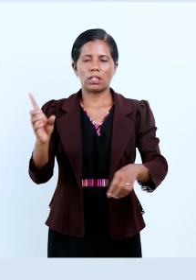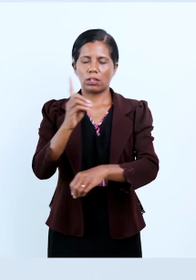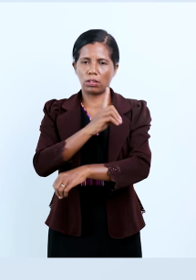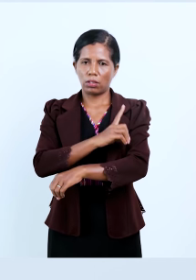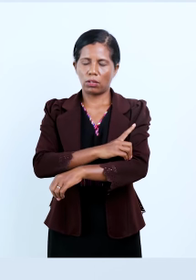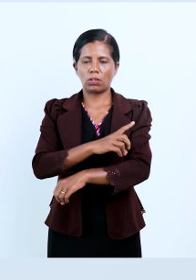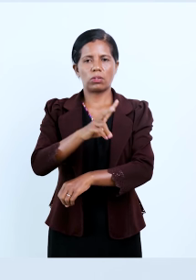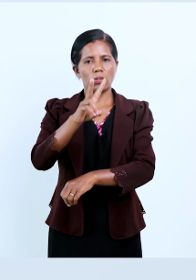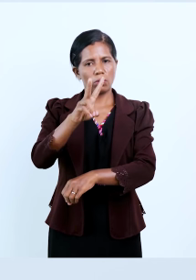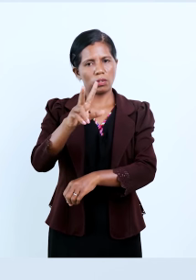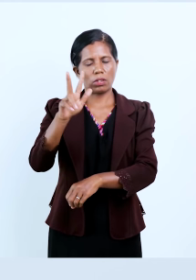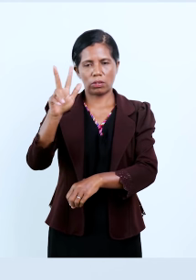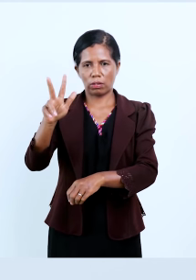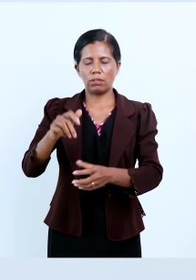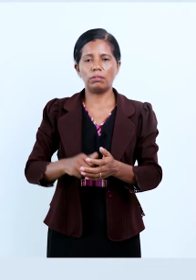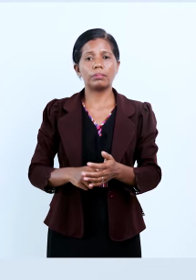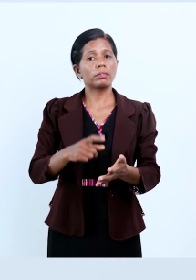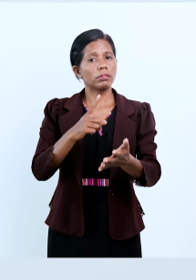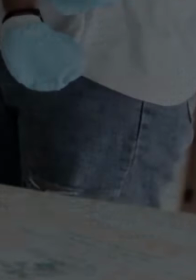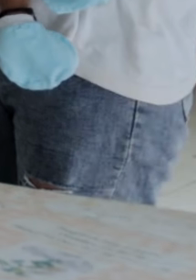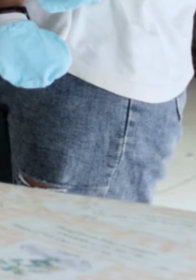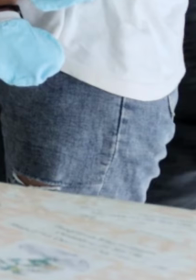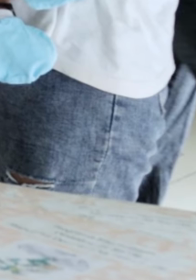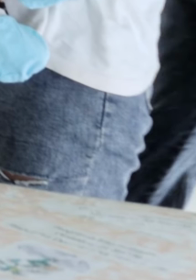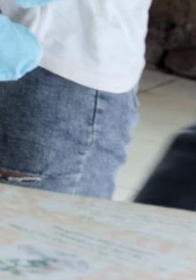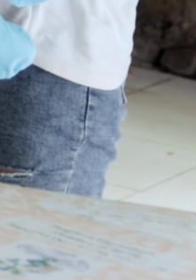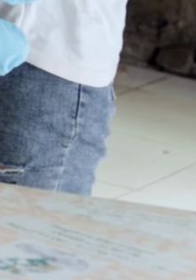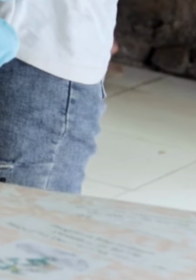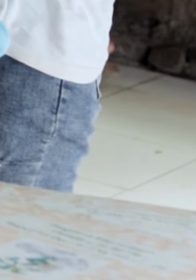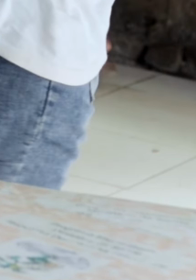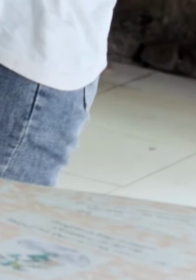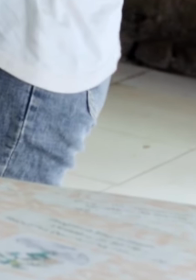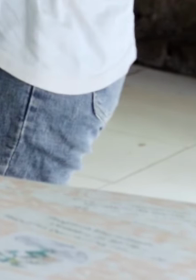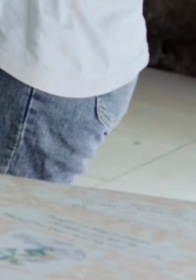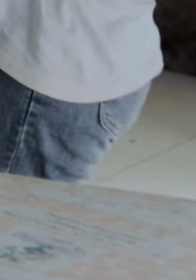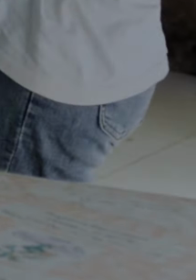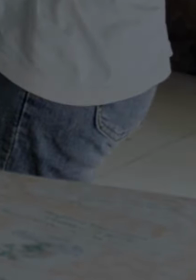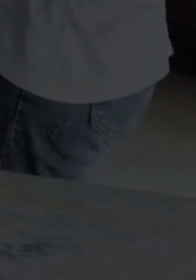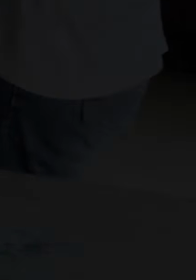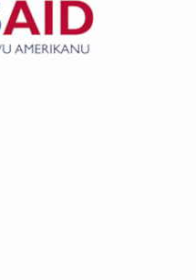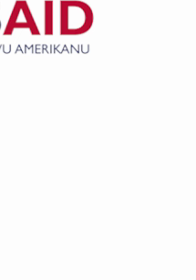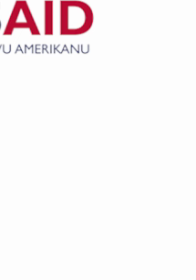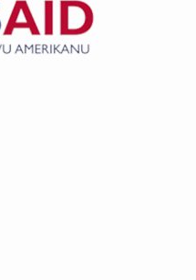no se lakong iha lorong rua katolu ni larang.